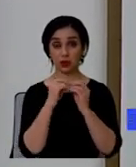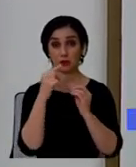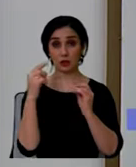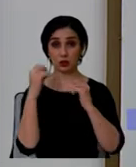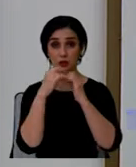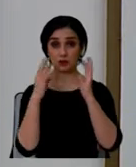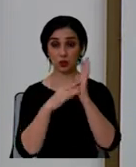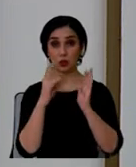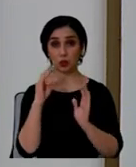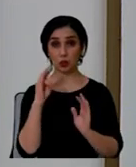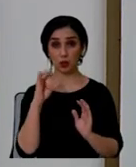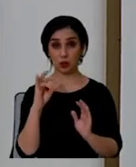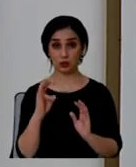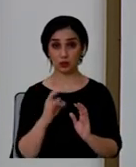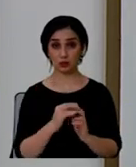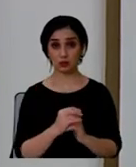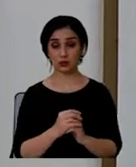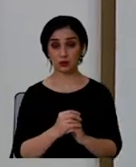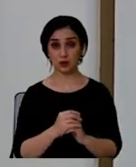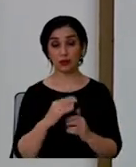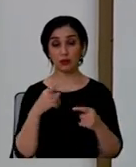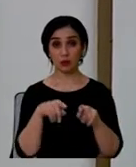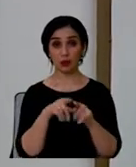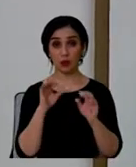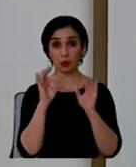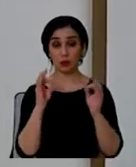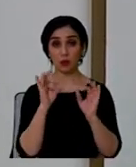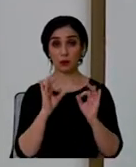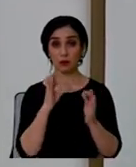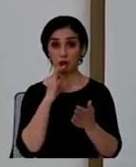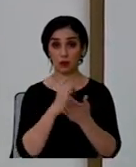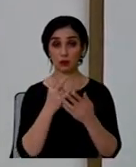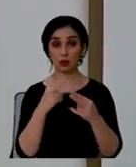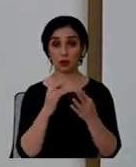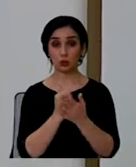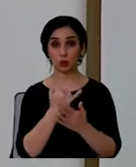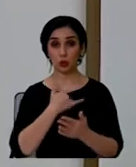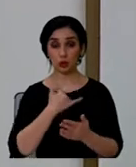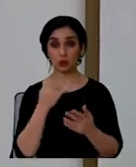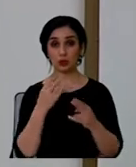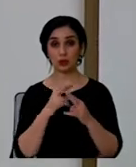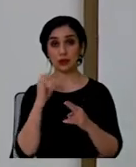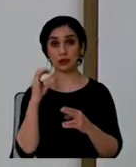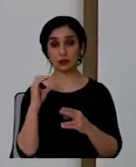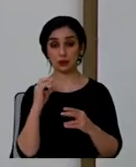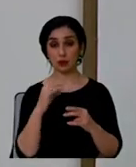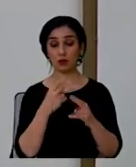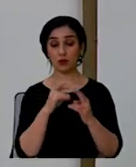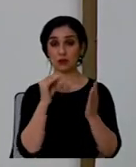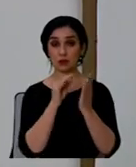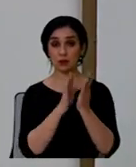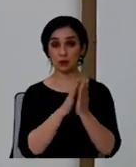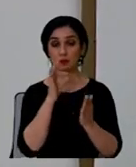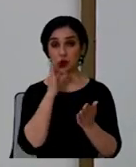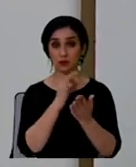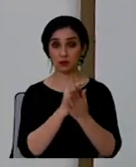минус 19 кулона. Таким образом, правильный ответ получается у нас буковка С. И записываем